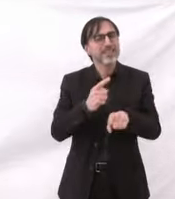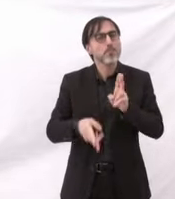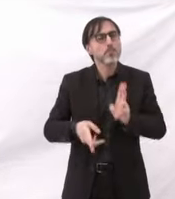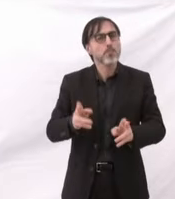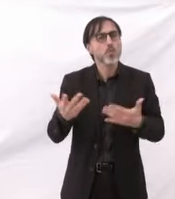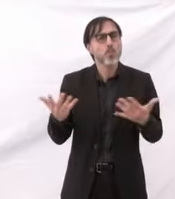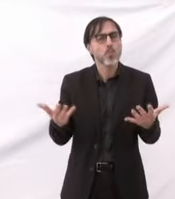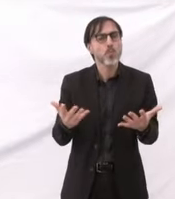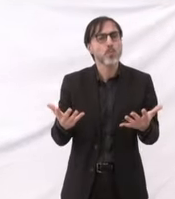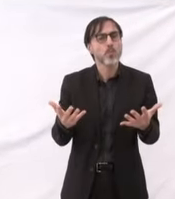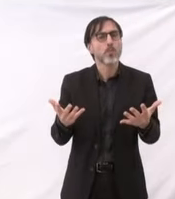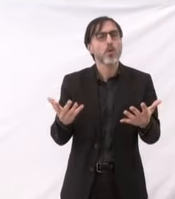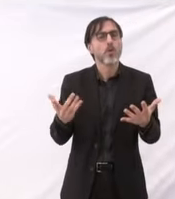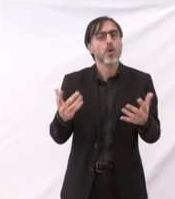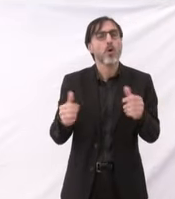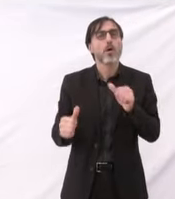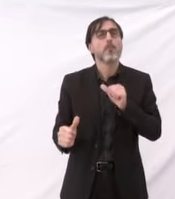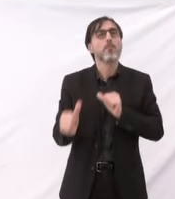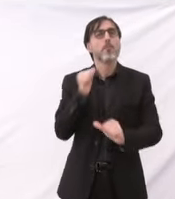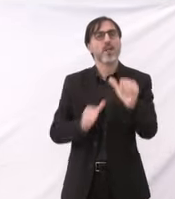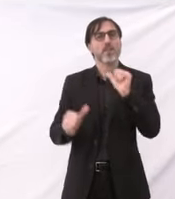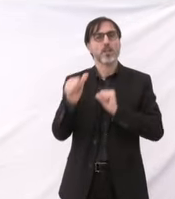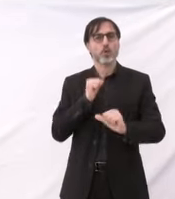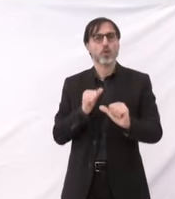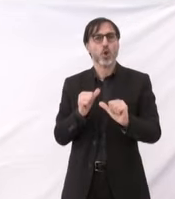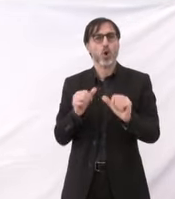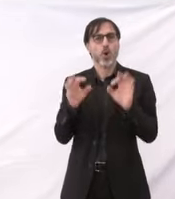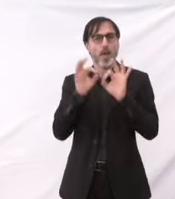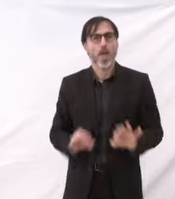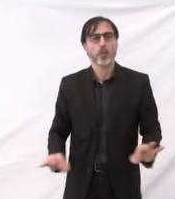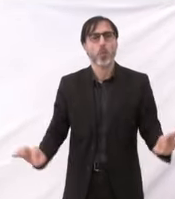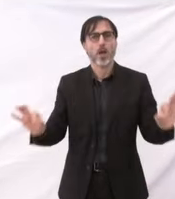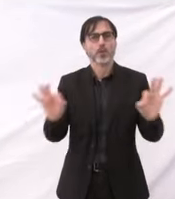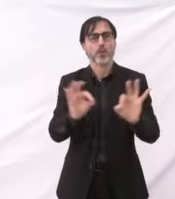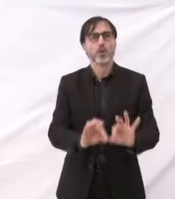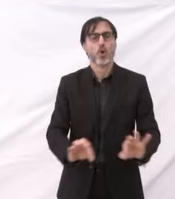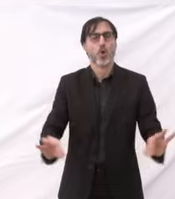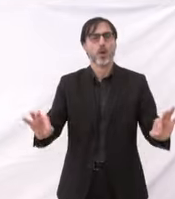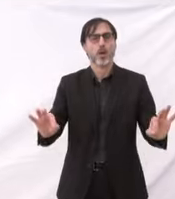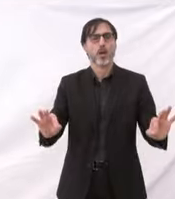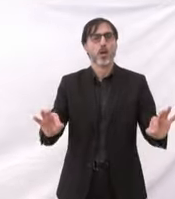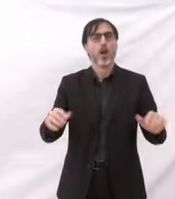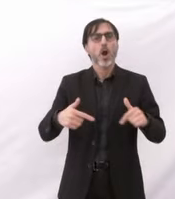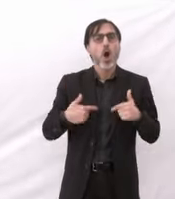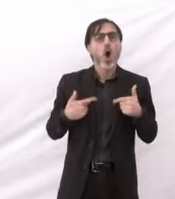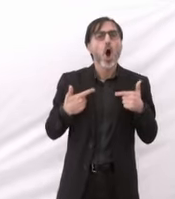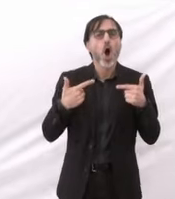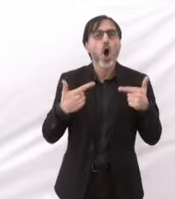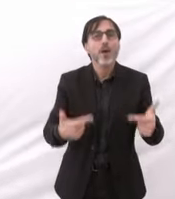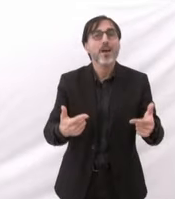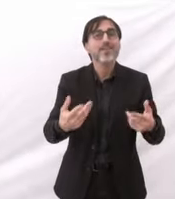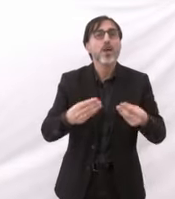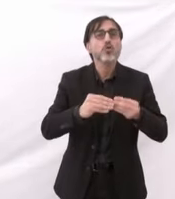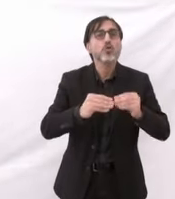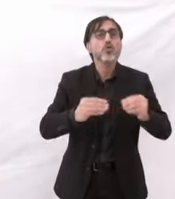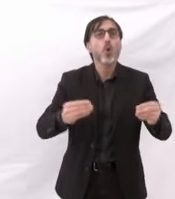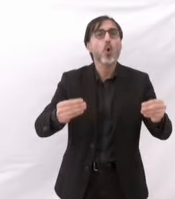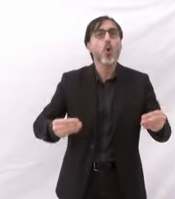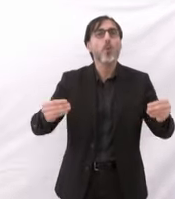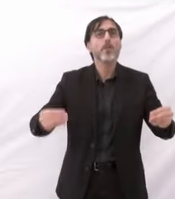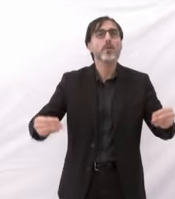più, con la prevenzione, l'educazione, l'offerta di strumenti e